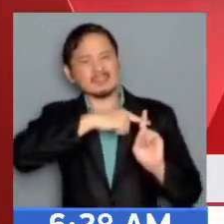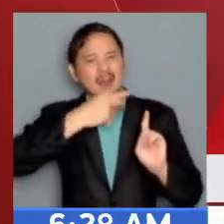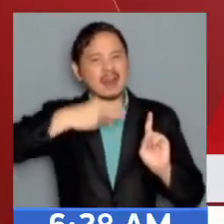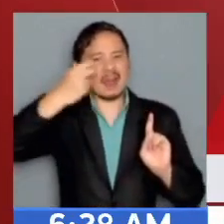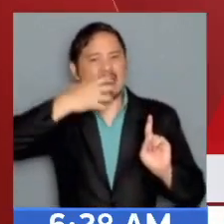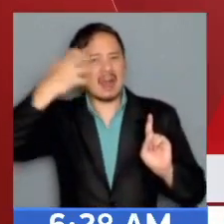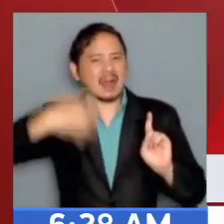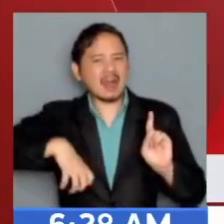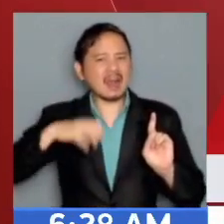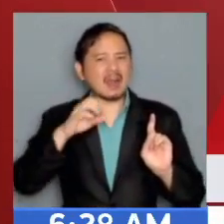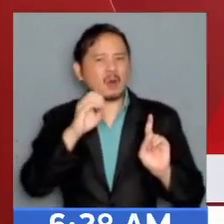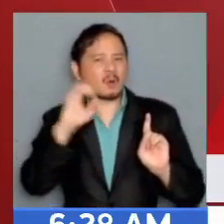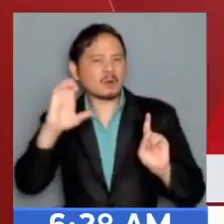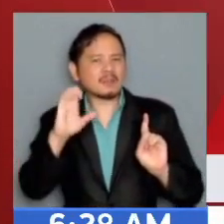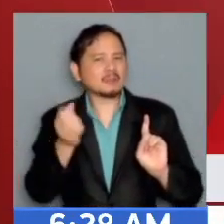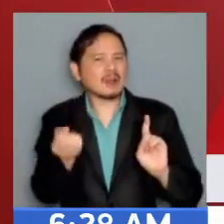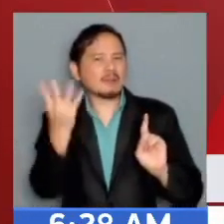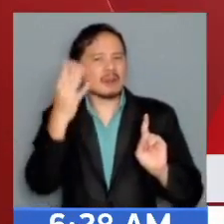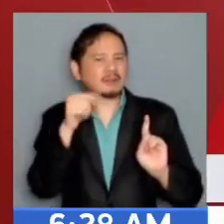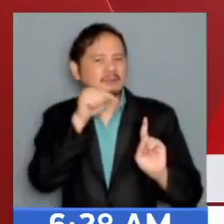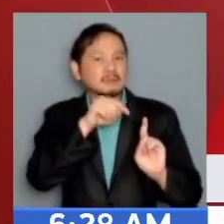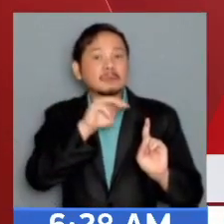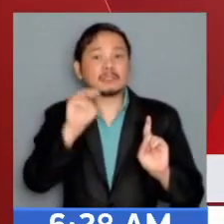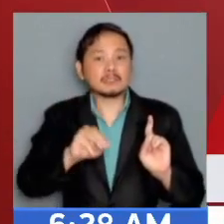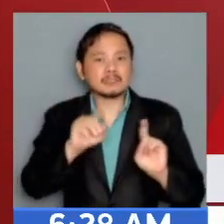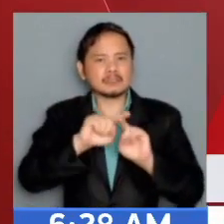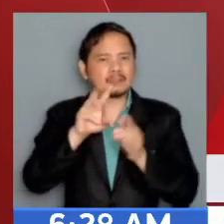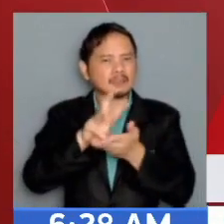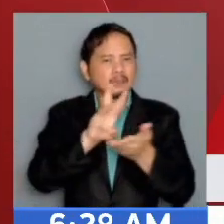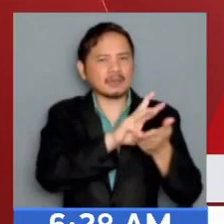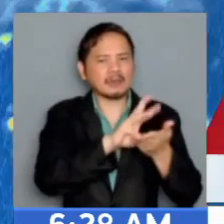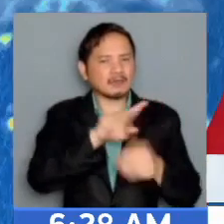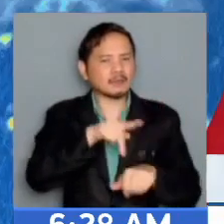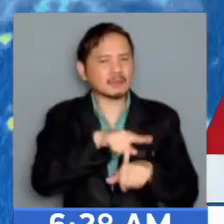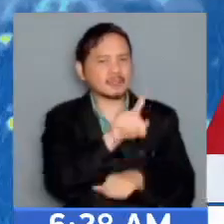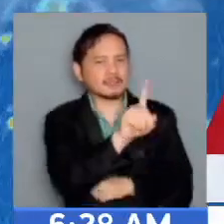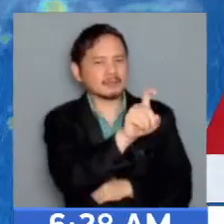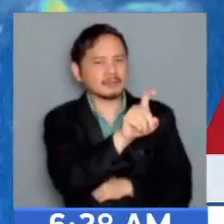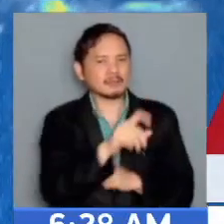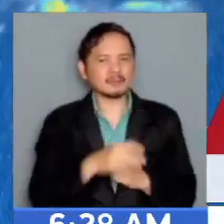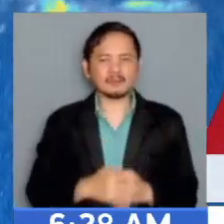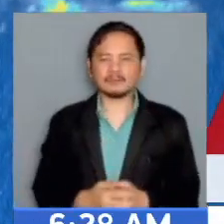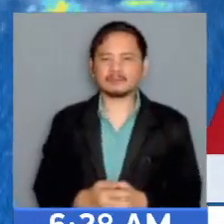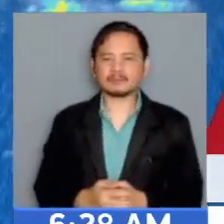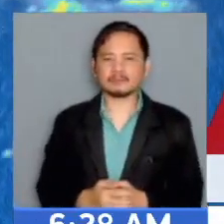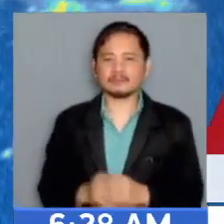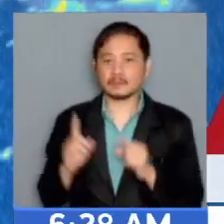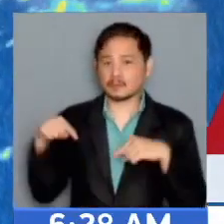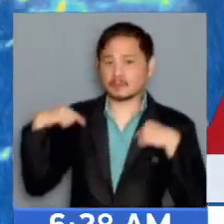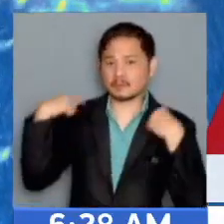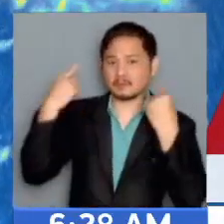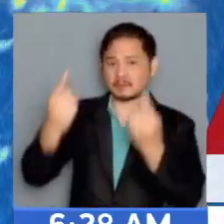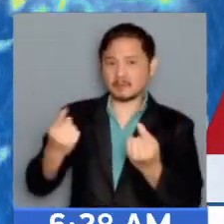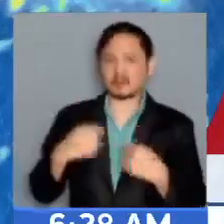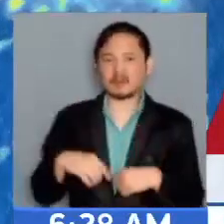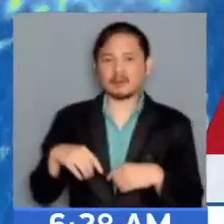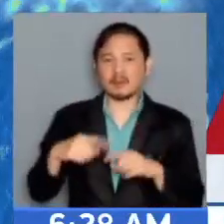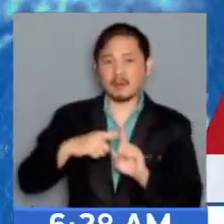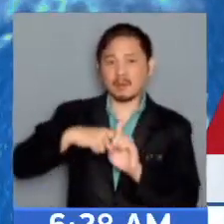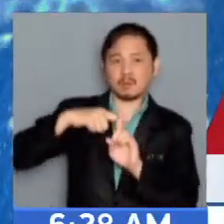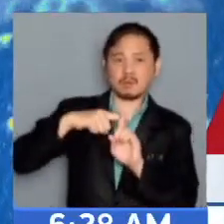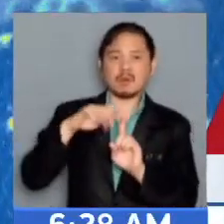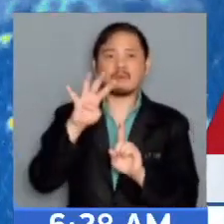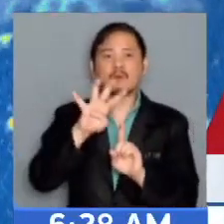specifically dito sa Metro Manila at sa iba pang mga parte? Well, so far, kahapon po, yung pinakamataas natin ay nasa 44 degrees Celsius sa may